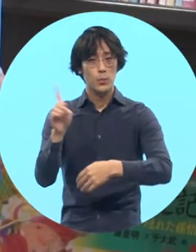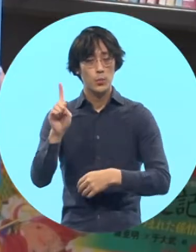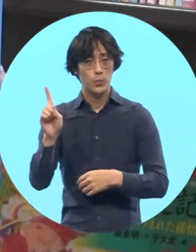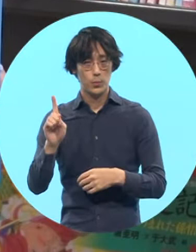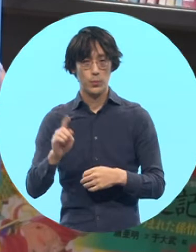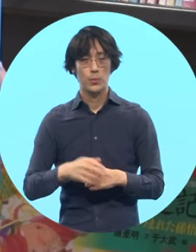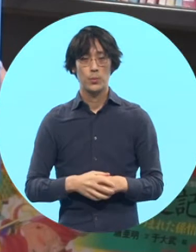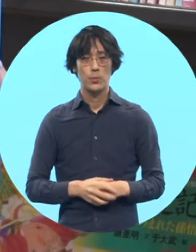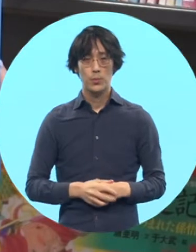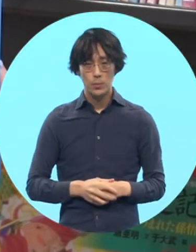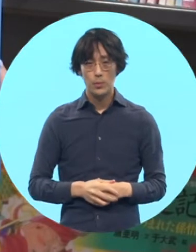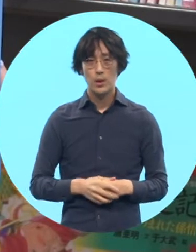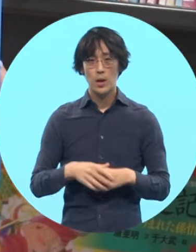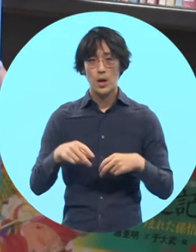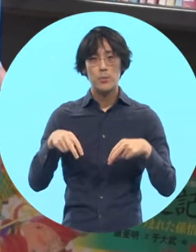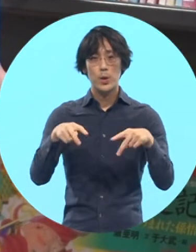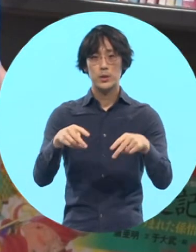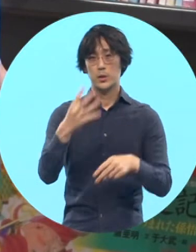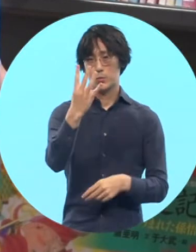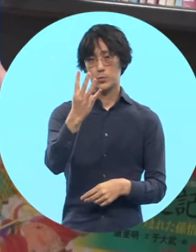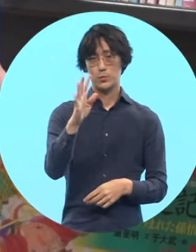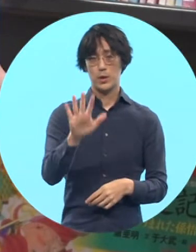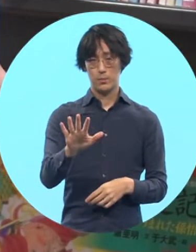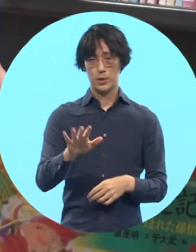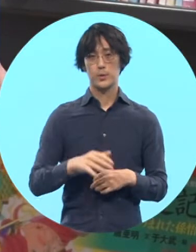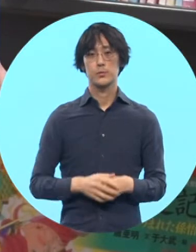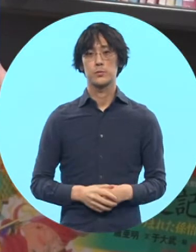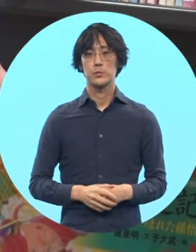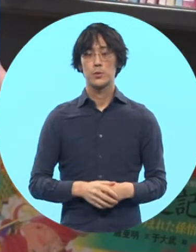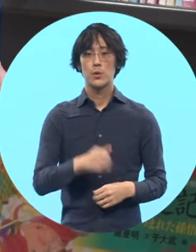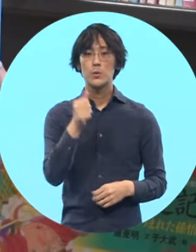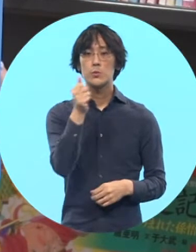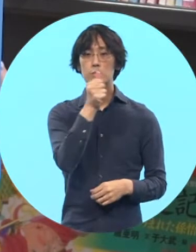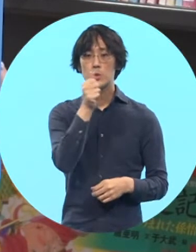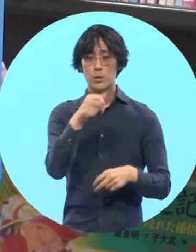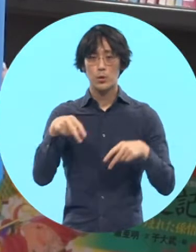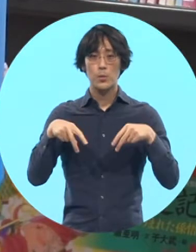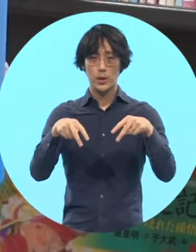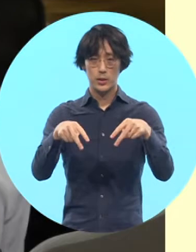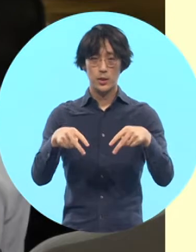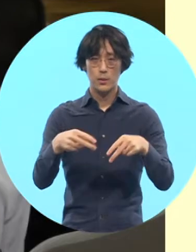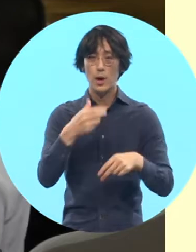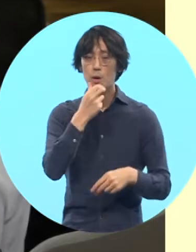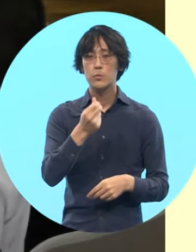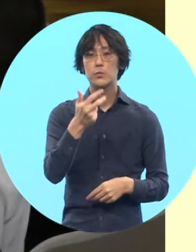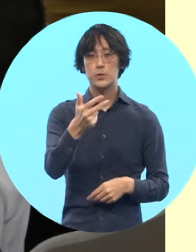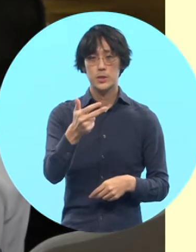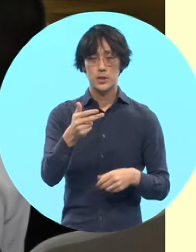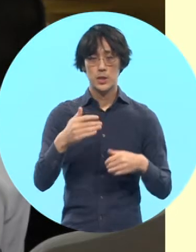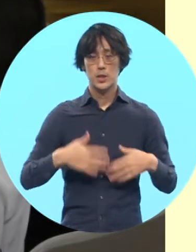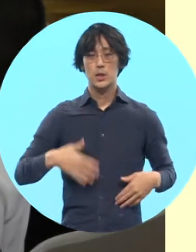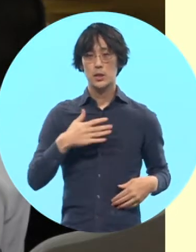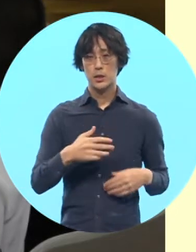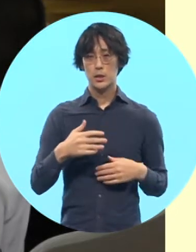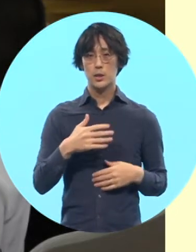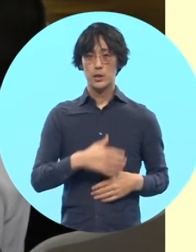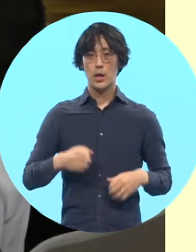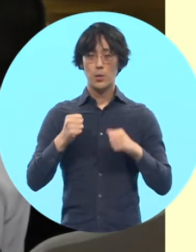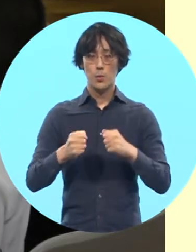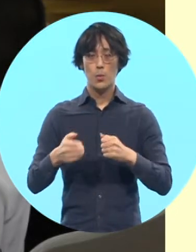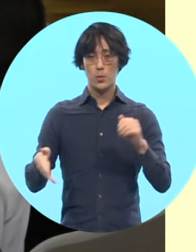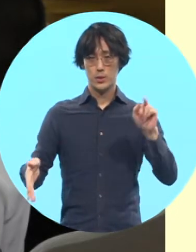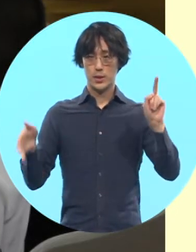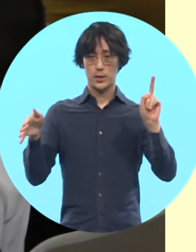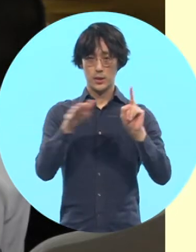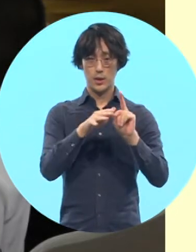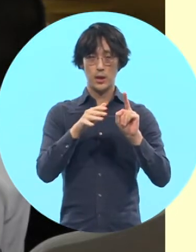つございまして、通訳ボランティアは金沢市の福祉健康センターで乳幼児健診を受ける保護者と